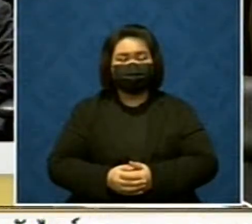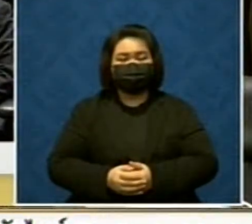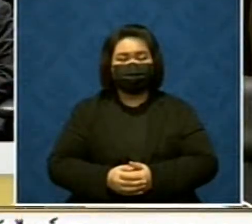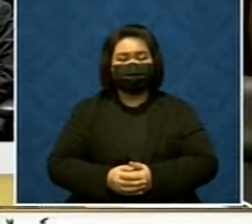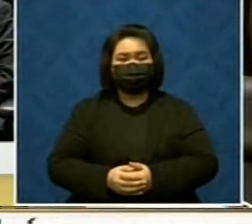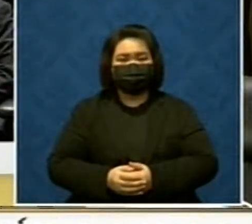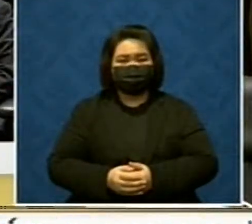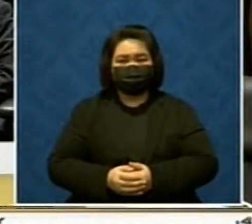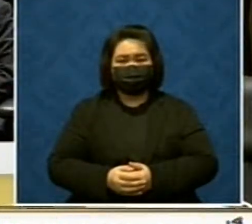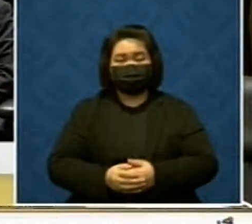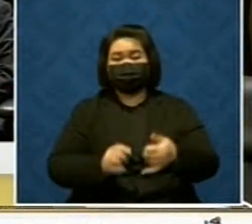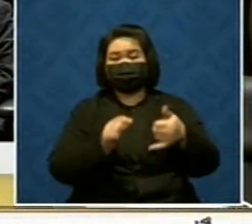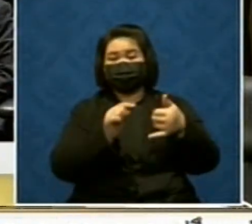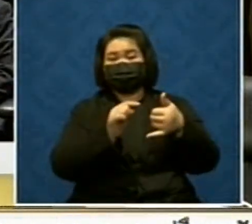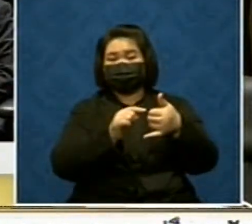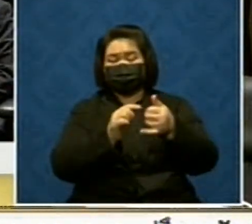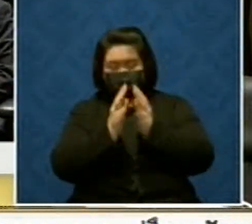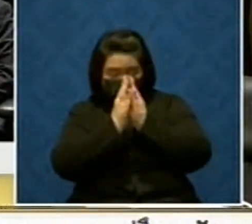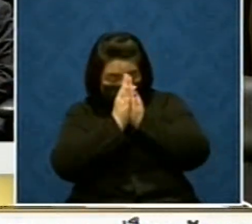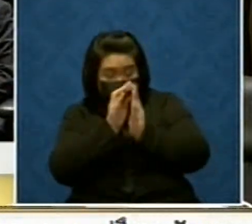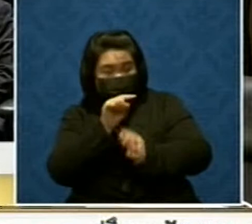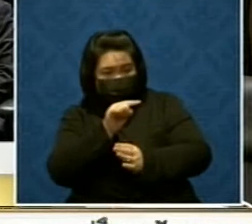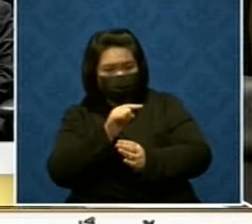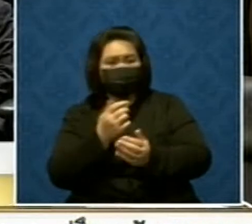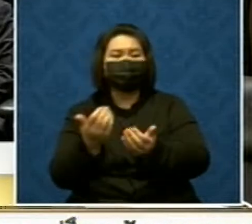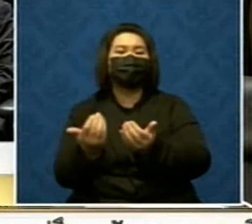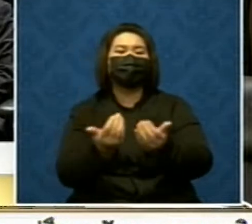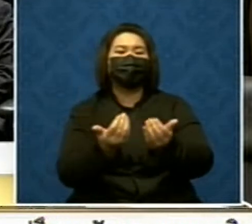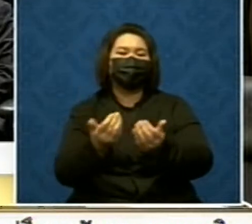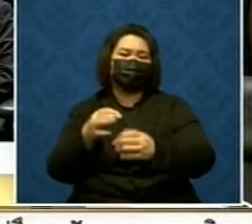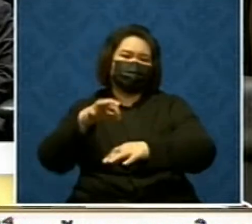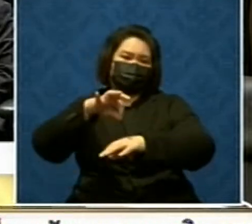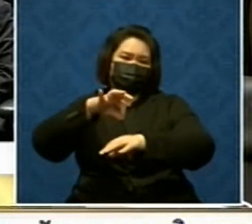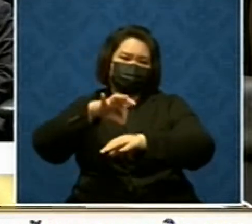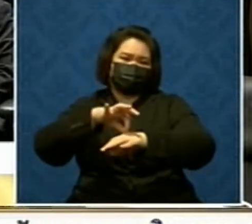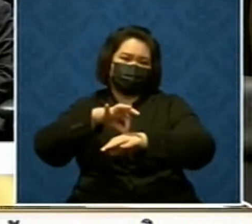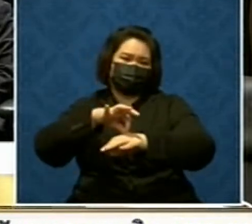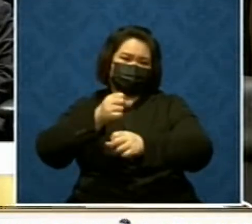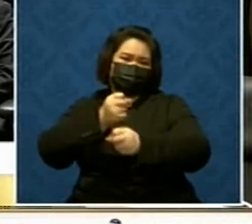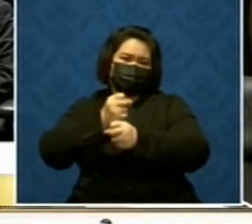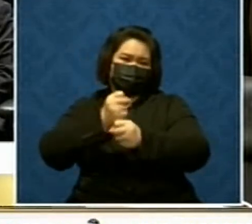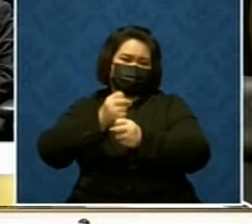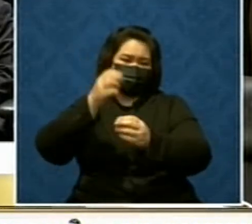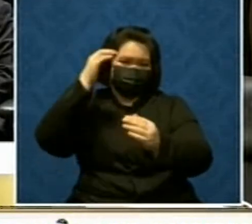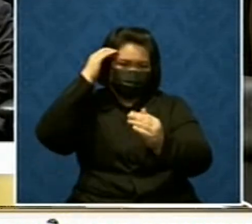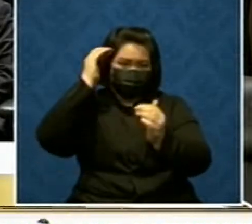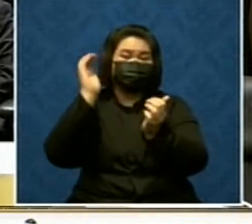ลูกบุคคลดังกล่าวได้รับการแต่งตั้งเป็นนายตำรวจ